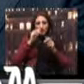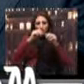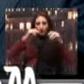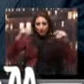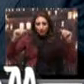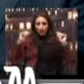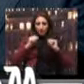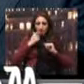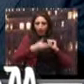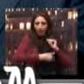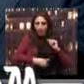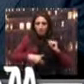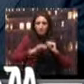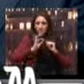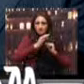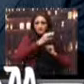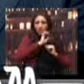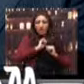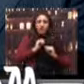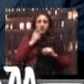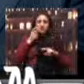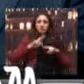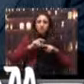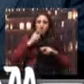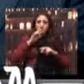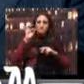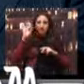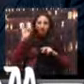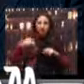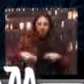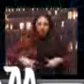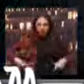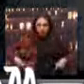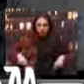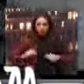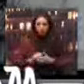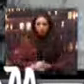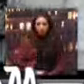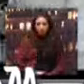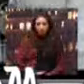اللي يهدي الالتهاب اللي في الكلى والتضخم والحصوات اللي اتفتتت.